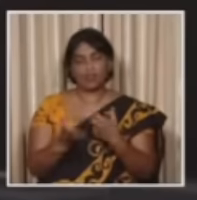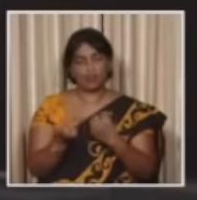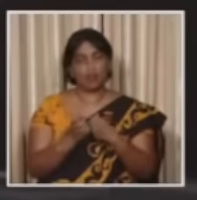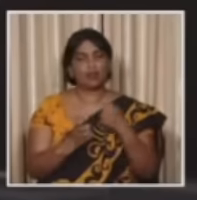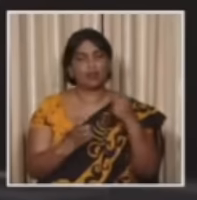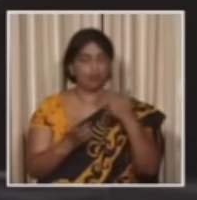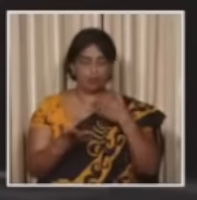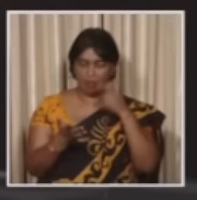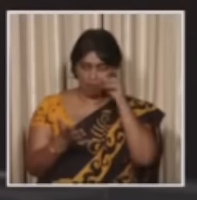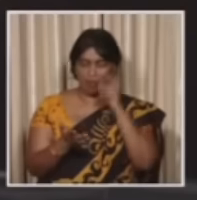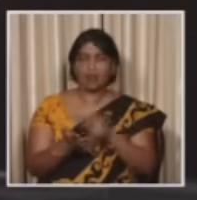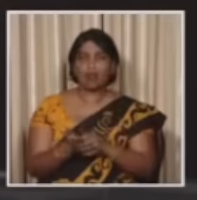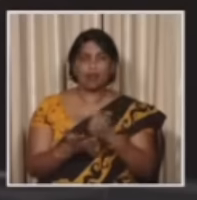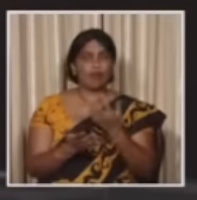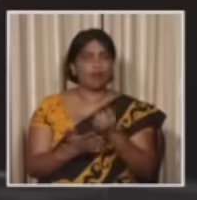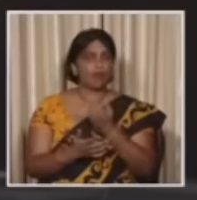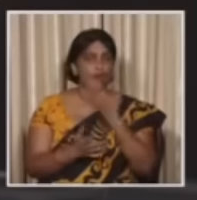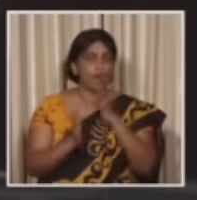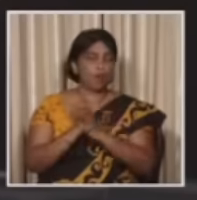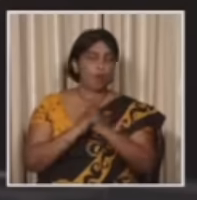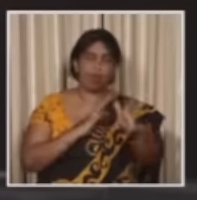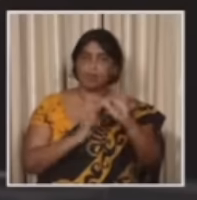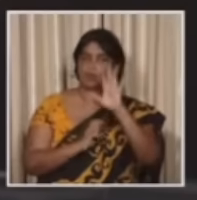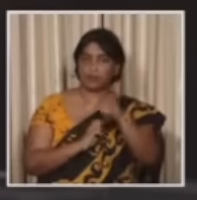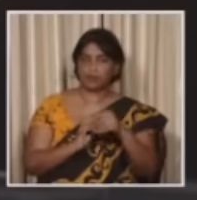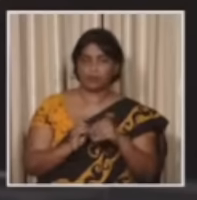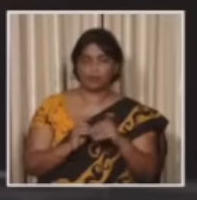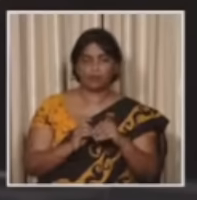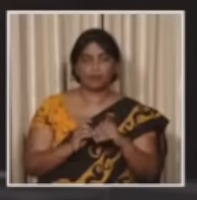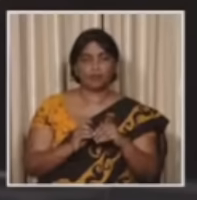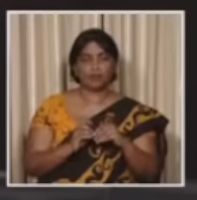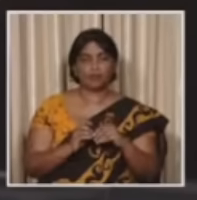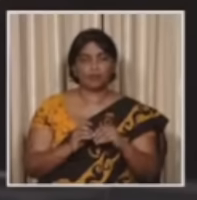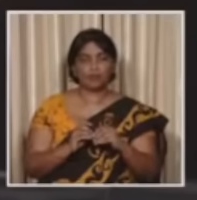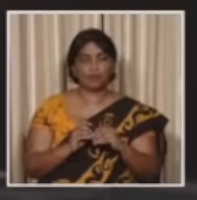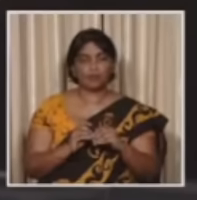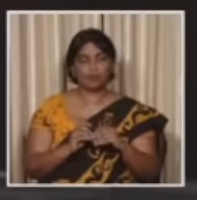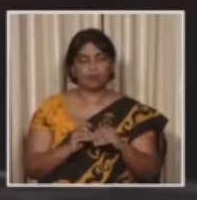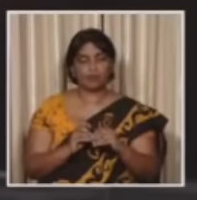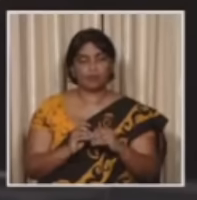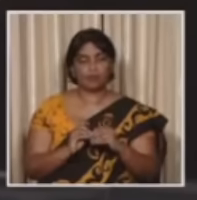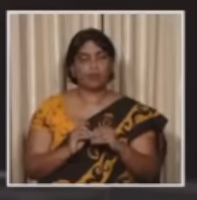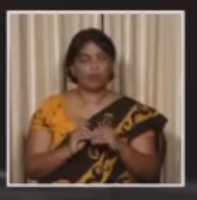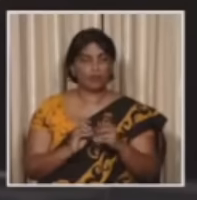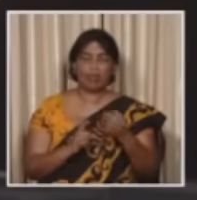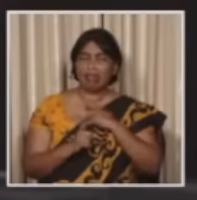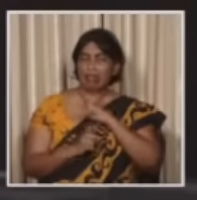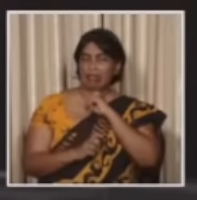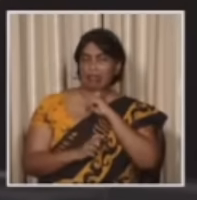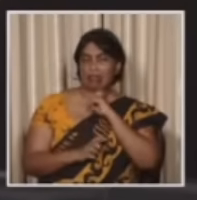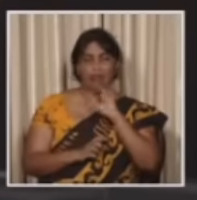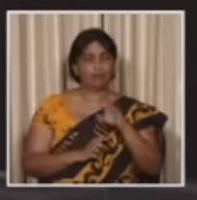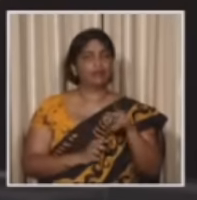මේගොල්ලන් බල්ලා කියලා තිනෝ ගන්න පුළුවන් පොලිමේ ඉන්න කියලා එතනදි තමයි එයා කෑ ගහන්න පටන් අරන් තියෙන්නේ